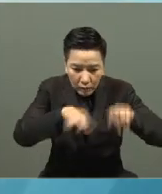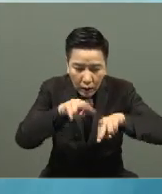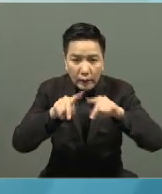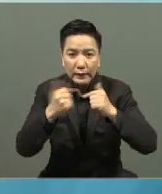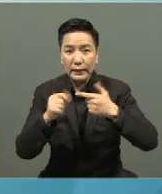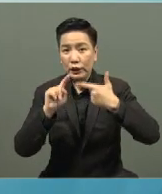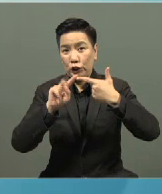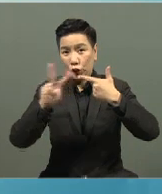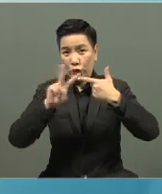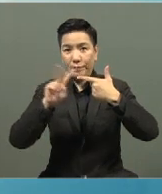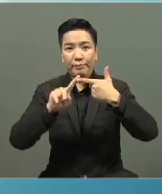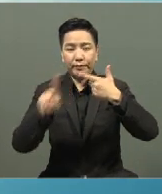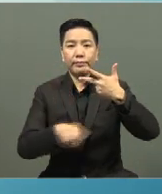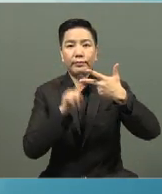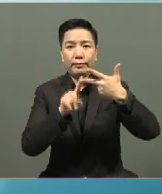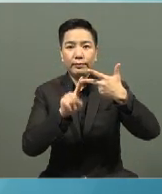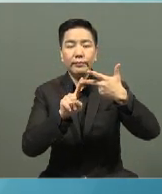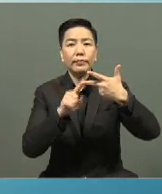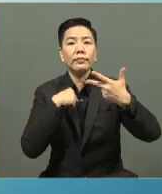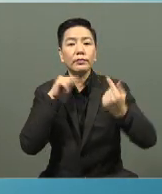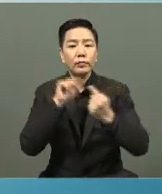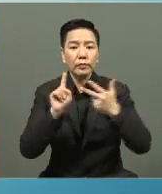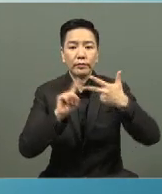คนแล้วก็เป็นการค้นหาผู้ป่วยเชิงรุกในชุมชนทั้งหลายนี้เรามาเป็นแบบที่2และหนักที่ 3